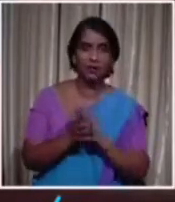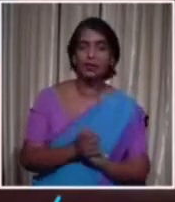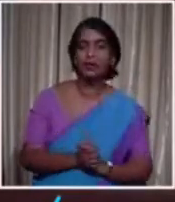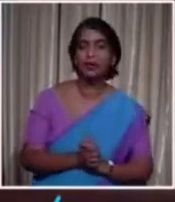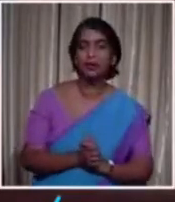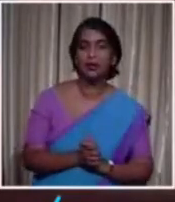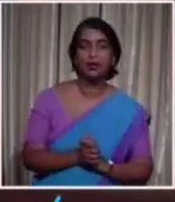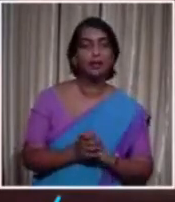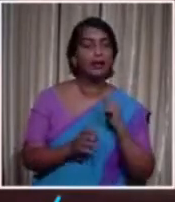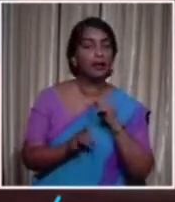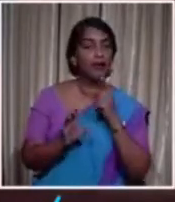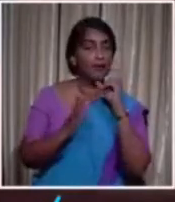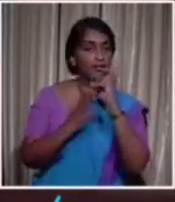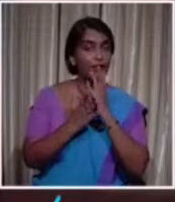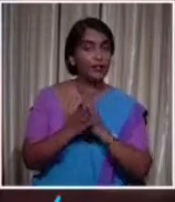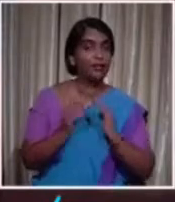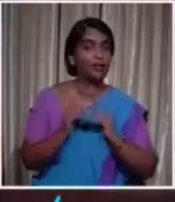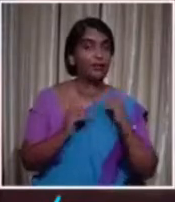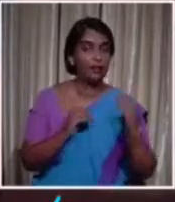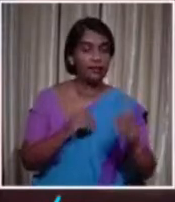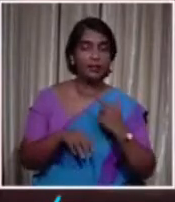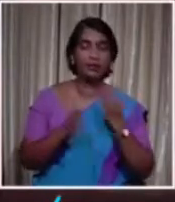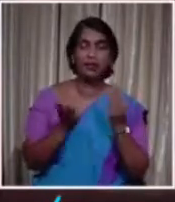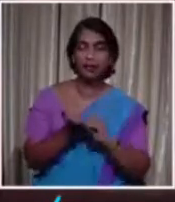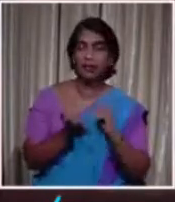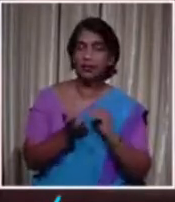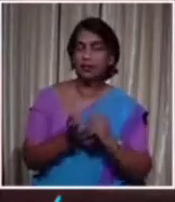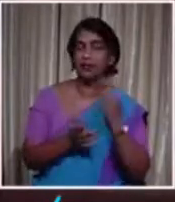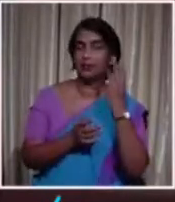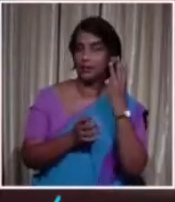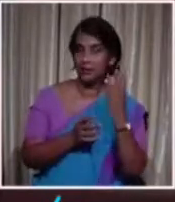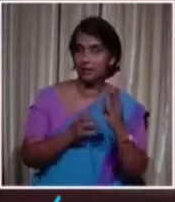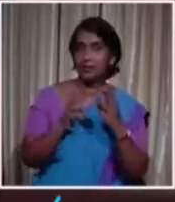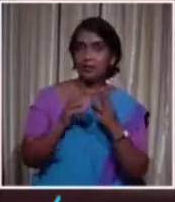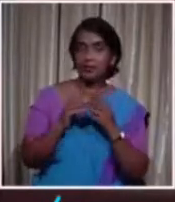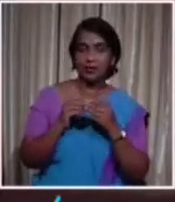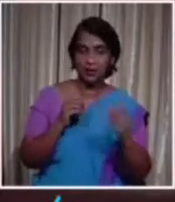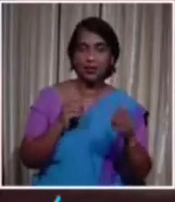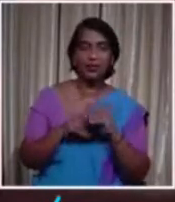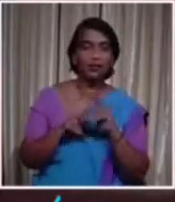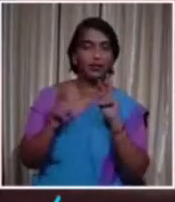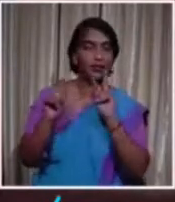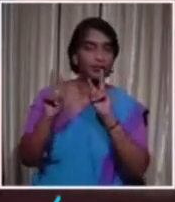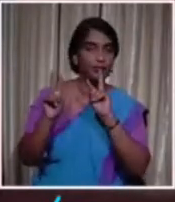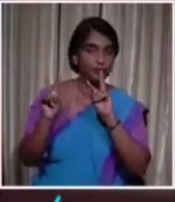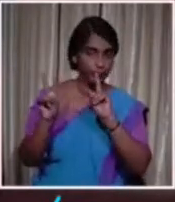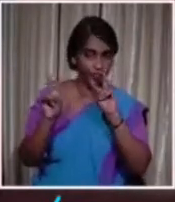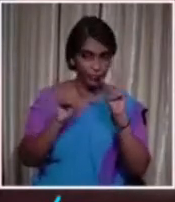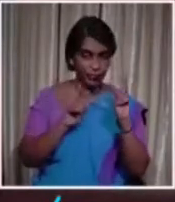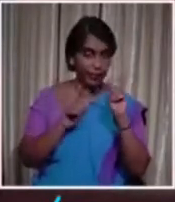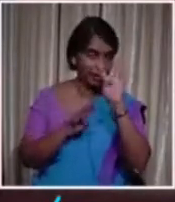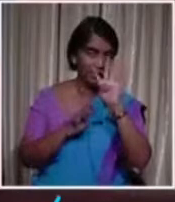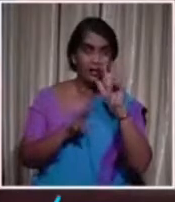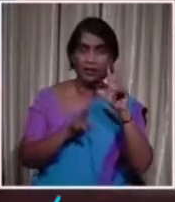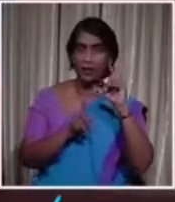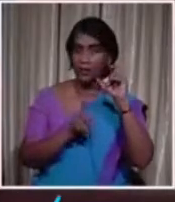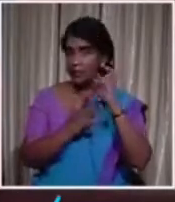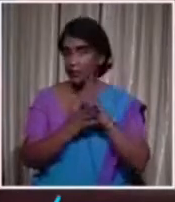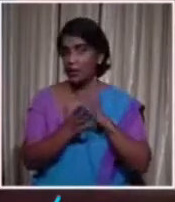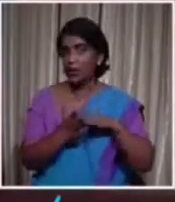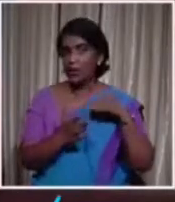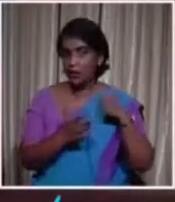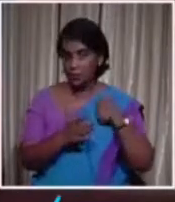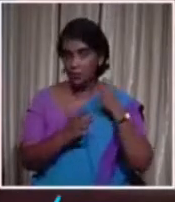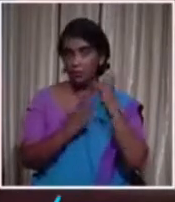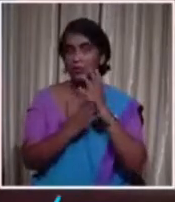नियोजकता व्यवस्था तुनक नियोजकता नायक तुमने हतल सटे पलविनी व्यवस्था हे जनरज